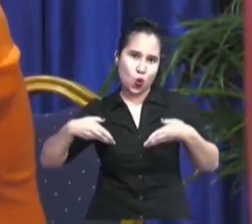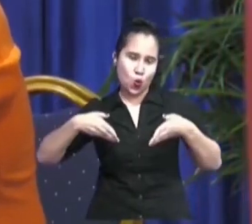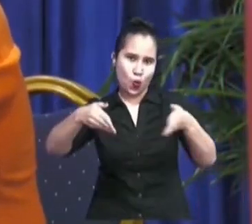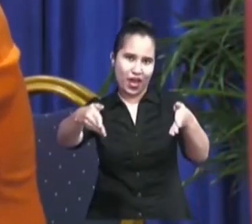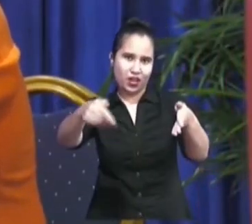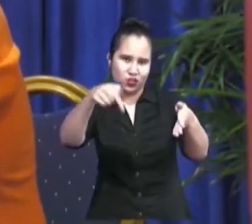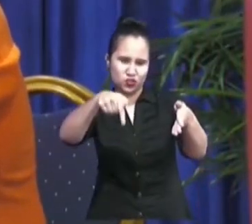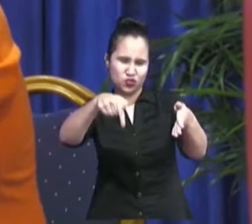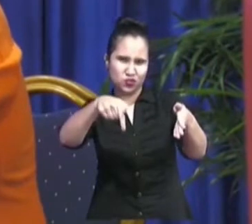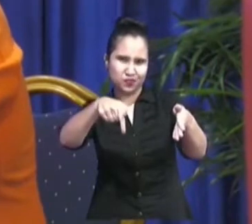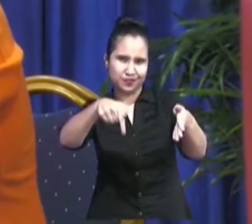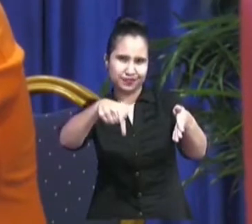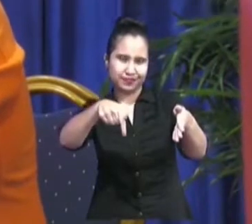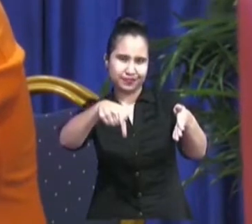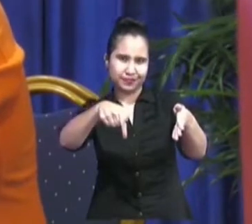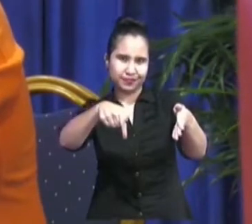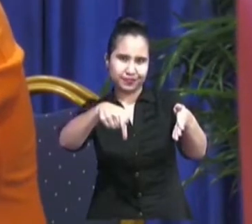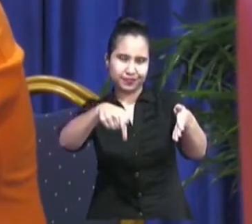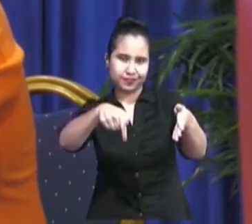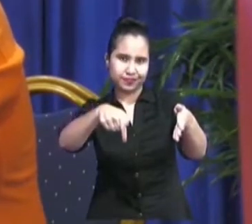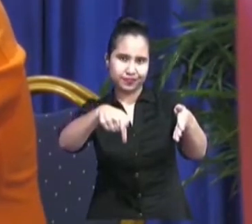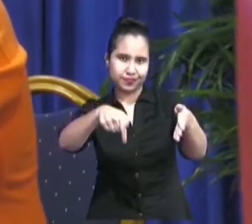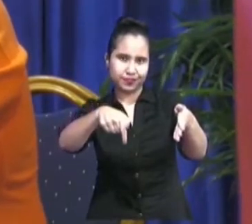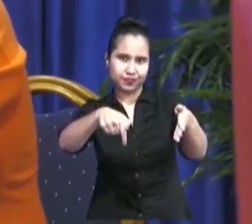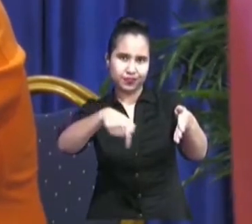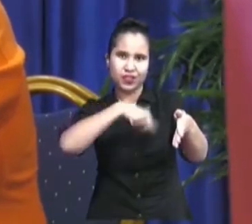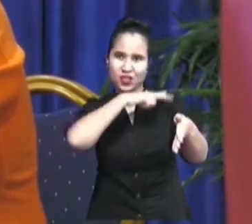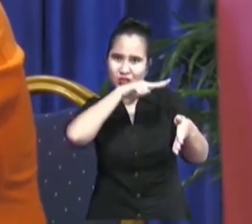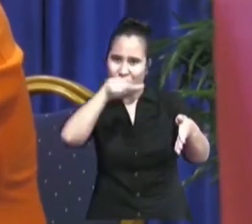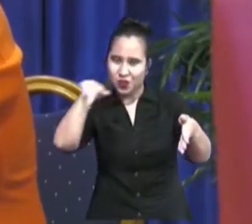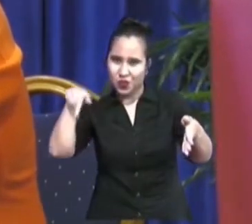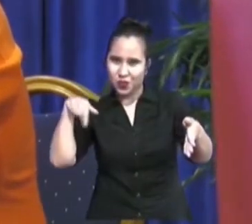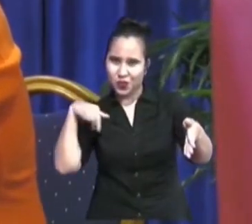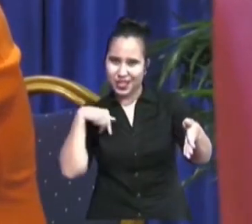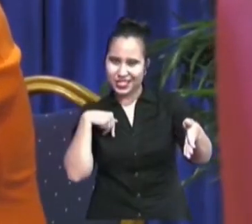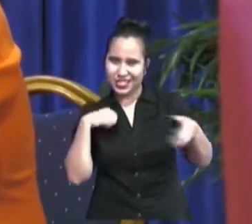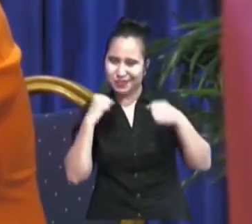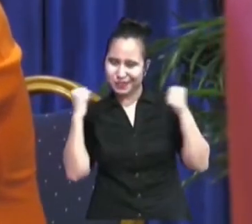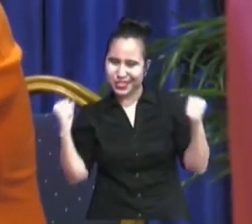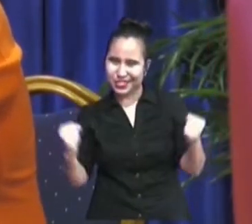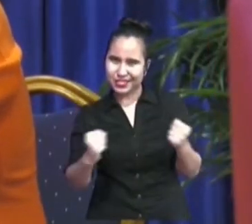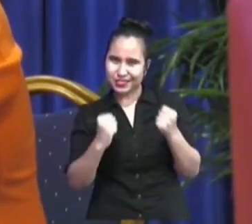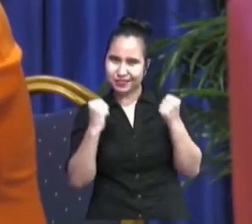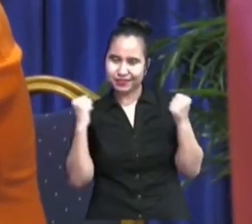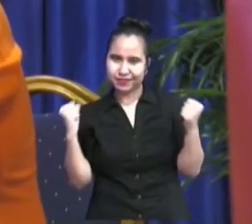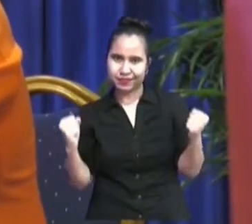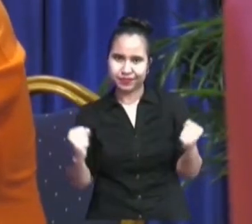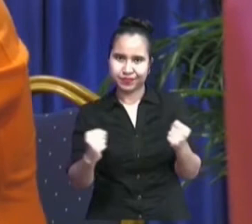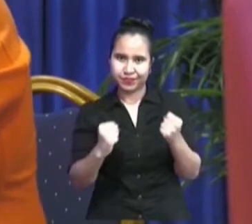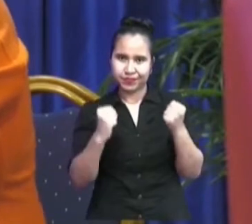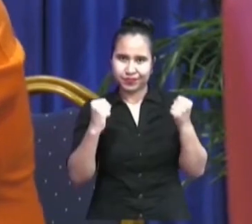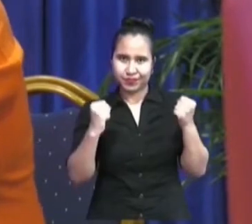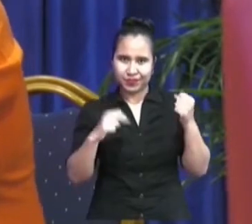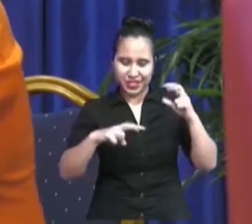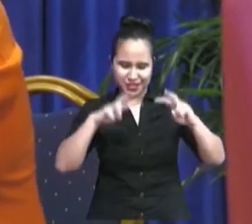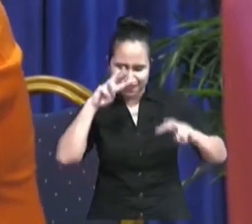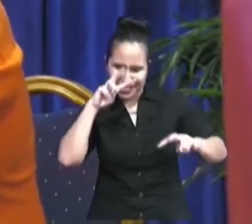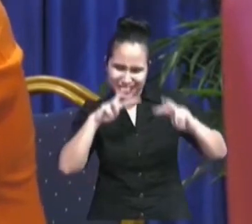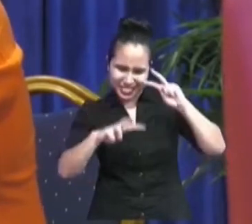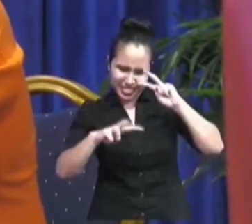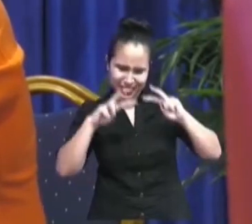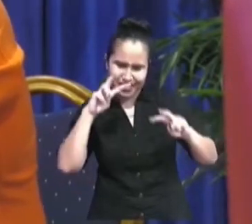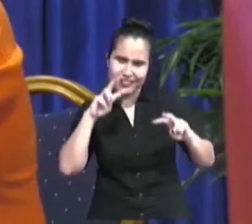de persoon in kwestie met een aantal personen in contact is geweest. Jerry Slijngaard, coördinator van het